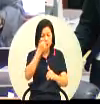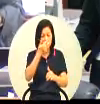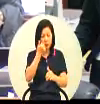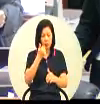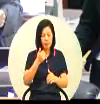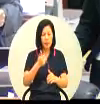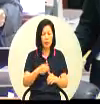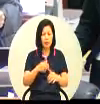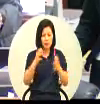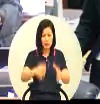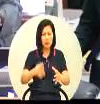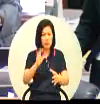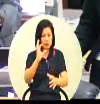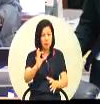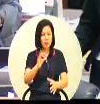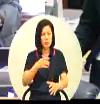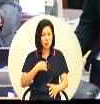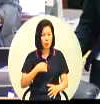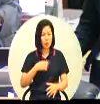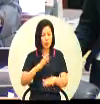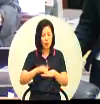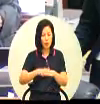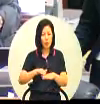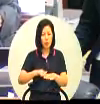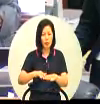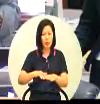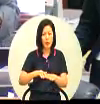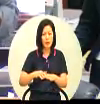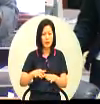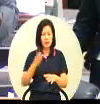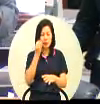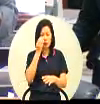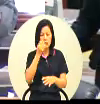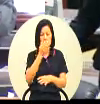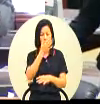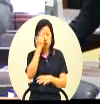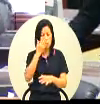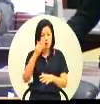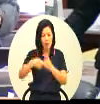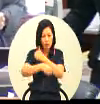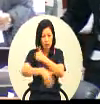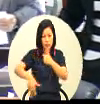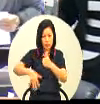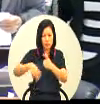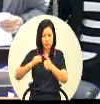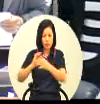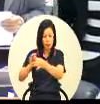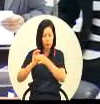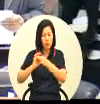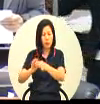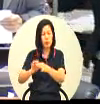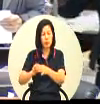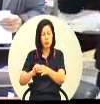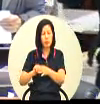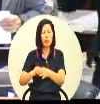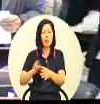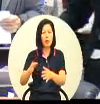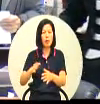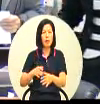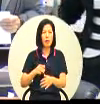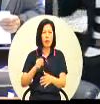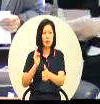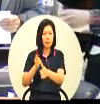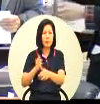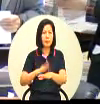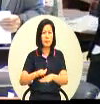个部分我想我会跟我们相关观光局，我会在这个部分我来处理。 徐厅长，我经过半当一个